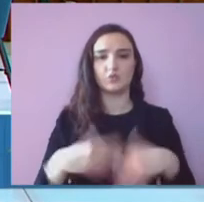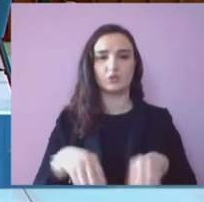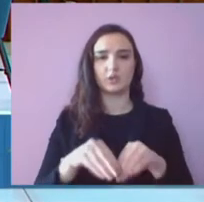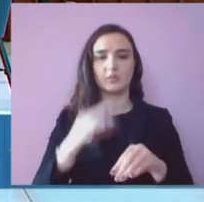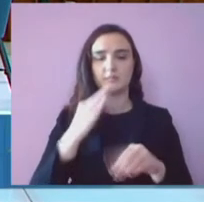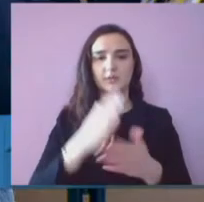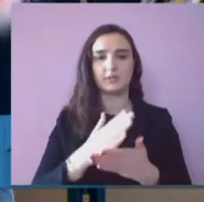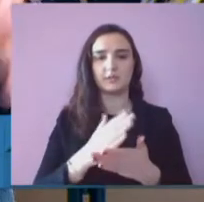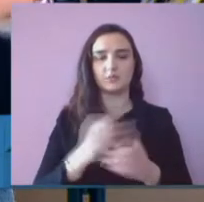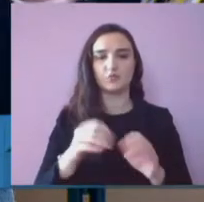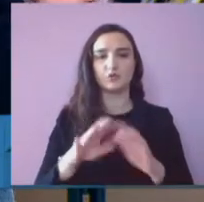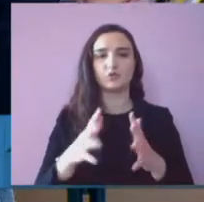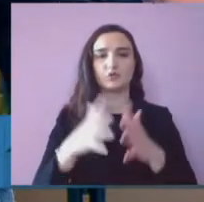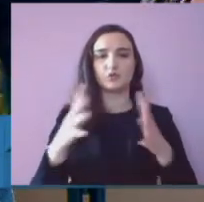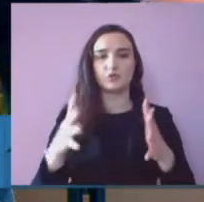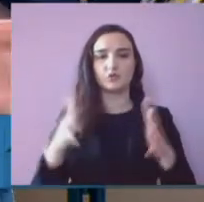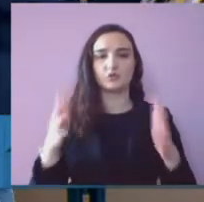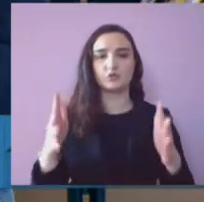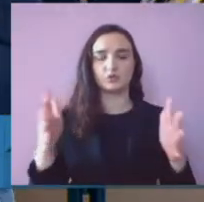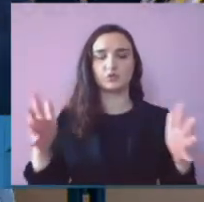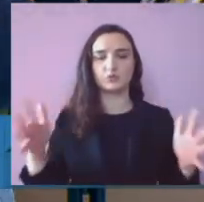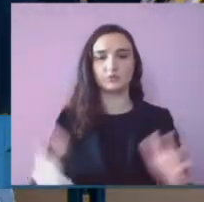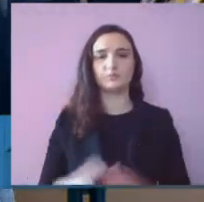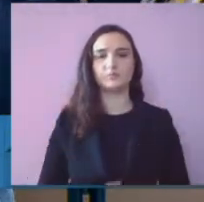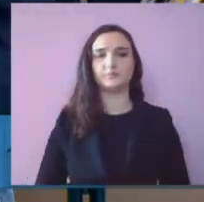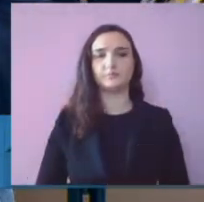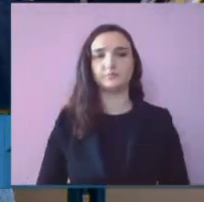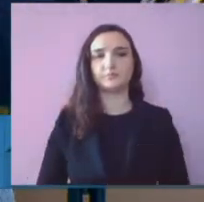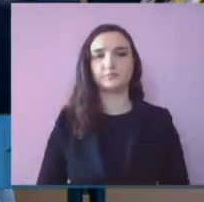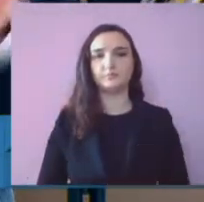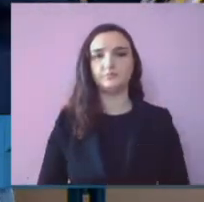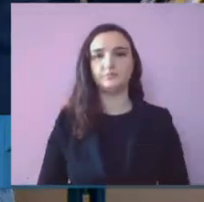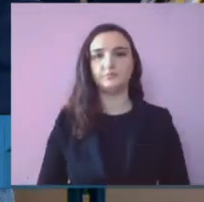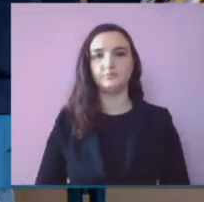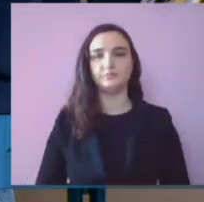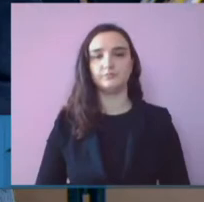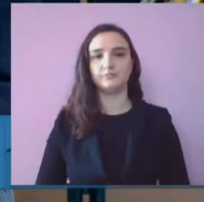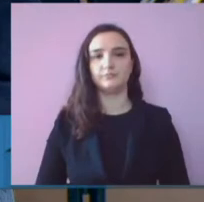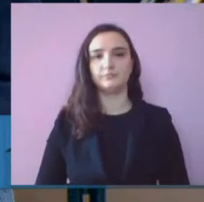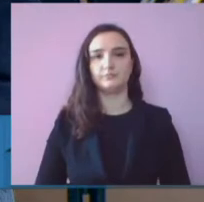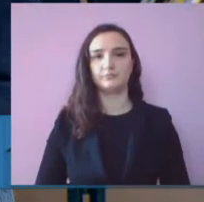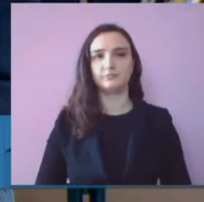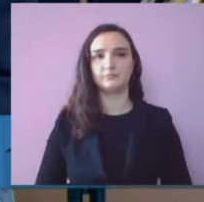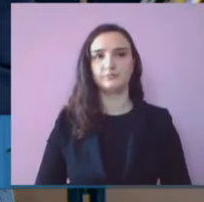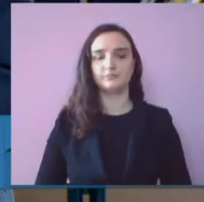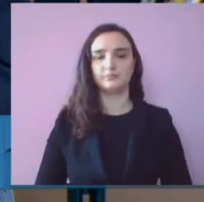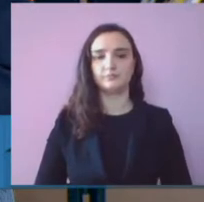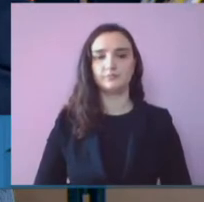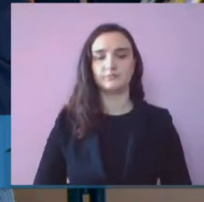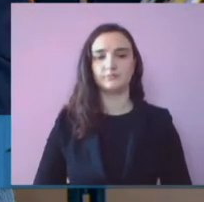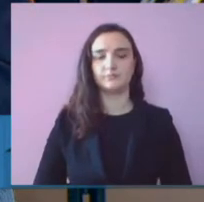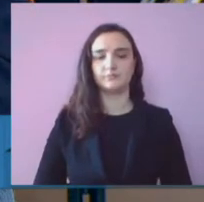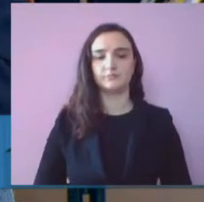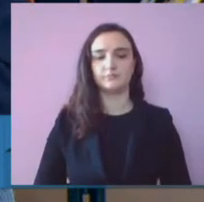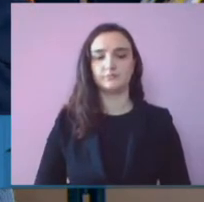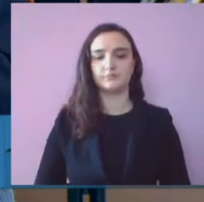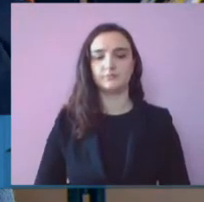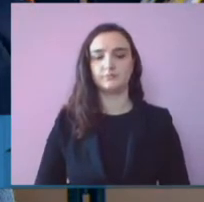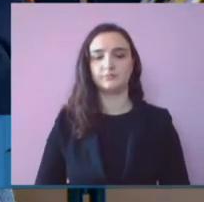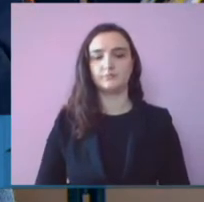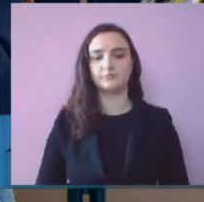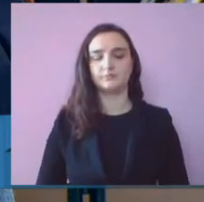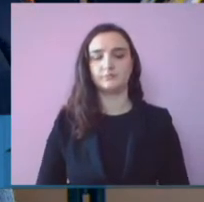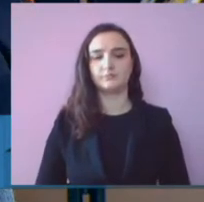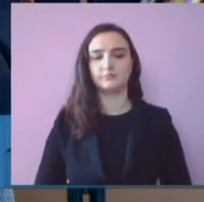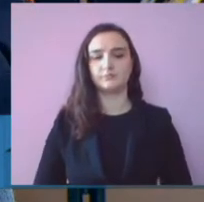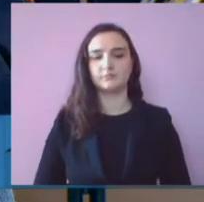ცოტა დიდი, ცოტა ფართე და მე გავდივარ თუნდაც სახელმწიფოს მასშტაბებზე. შესაბამისად, თვით აი ამ ნუკლეარულ ოჯახში,